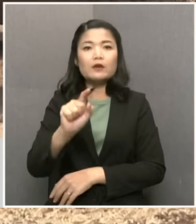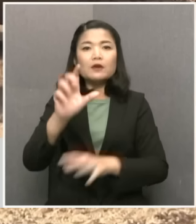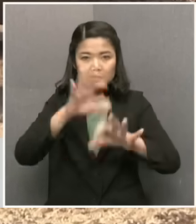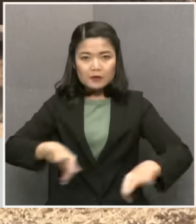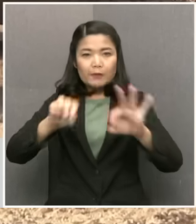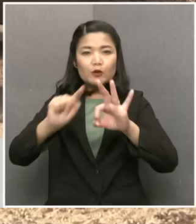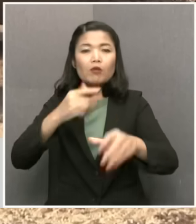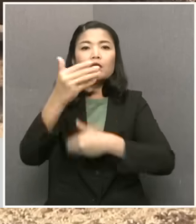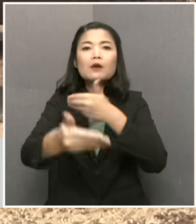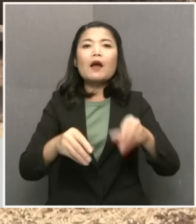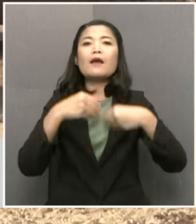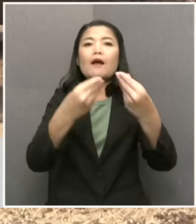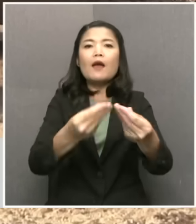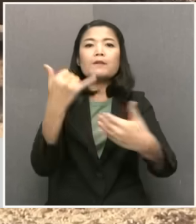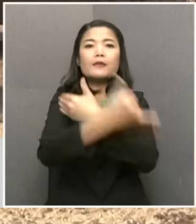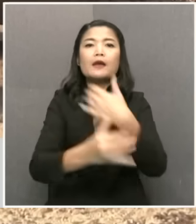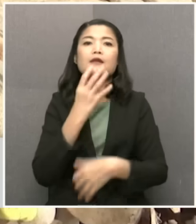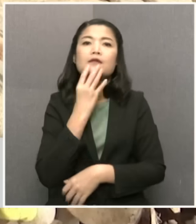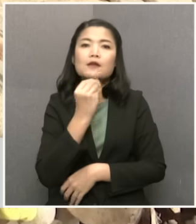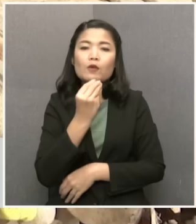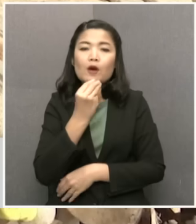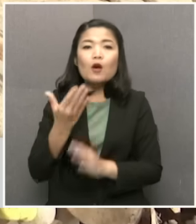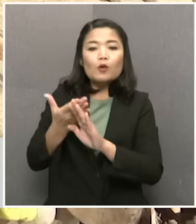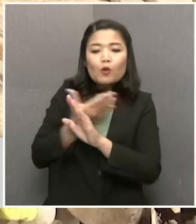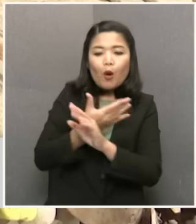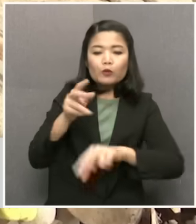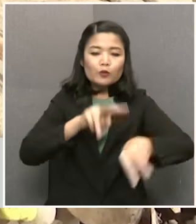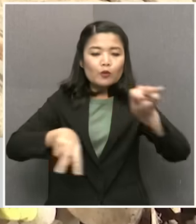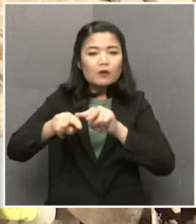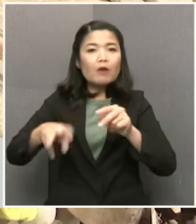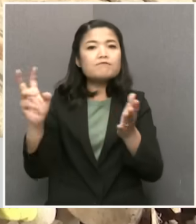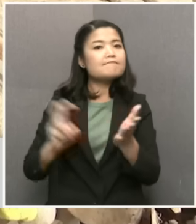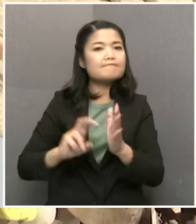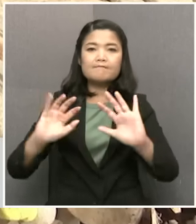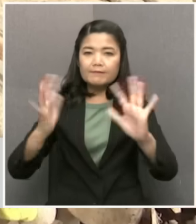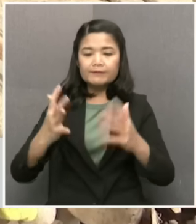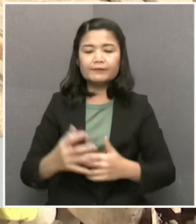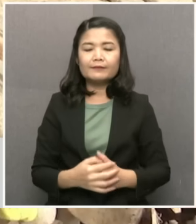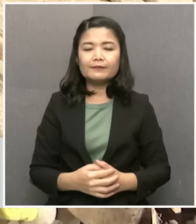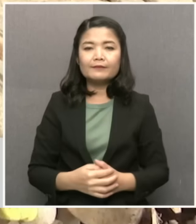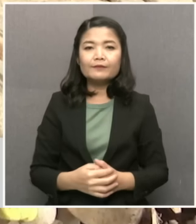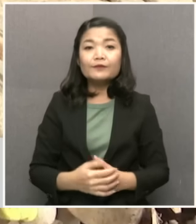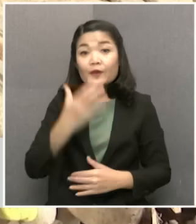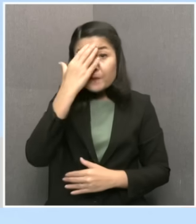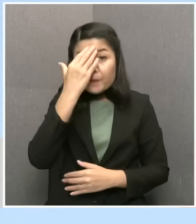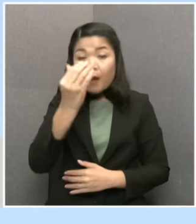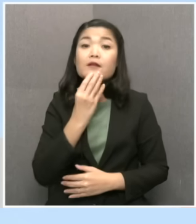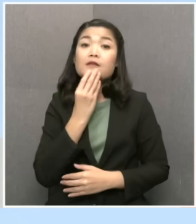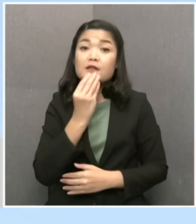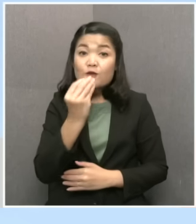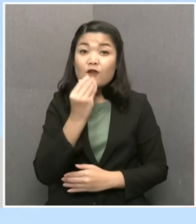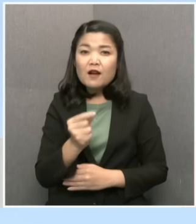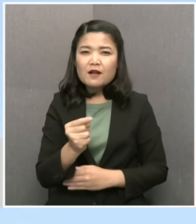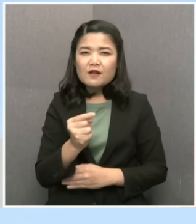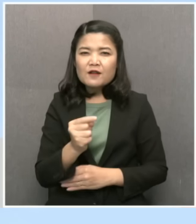ให้กับรัฐบาลอิสราเอลโดยไม่ต้องผ่านการตรวจสอบทบทวนเพื่ออนุมัติของสภาคองเกรสเพราะอิสราเอลจะใช้กระสุนปืน